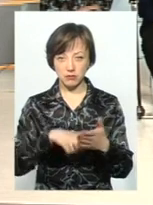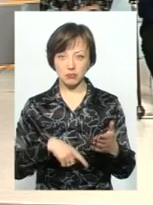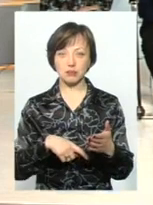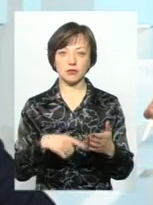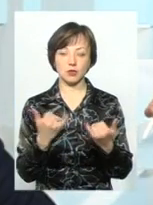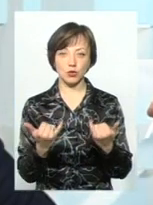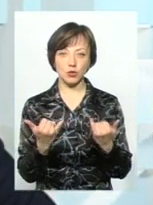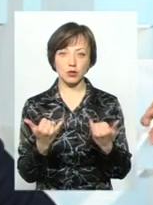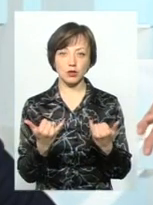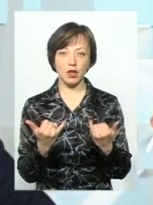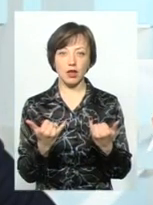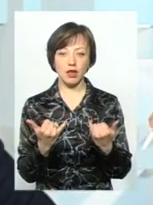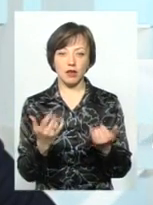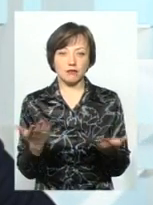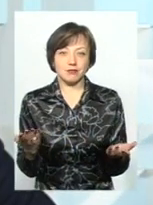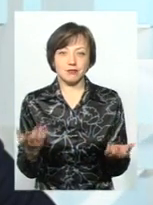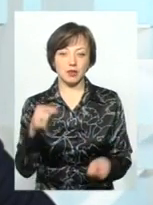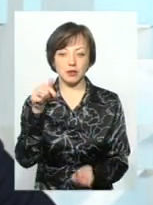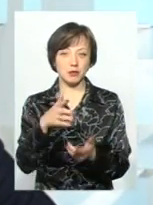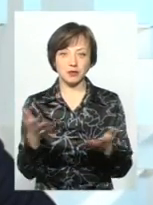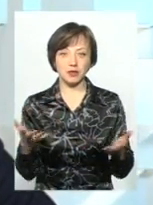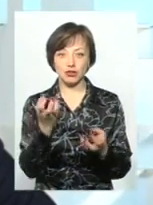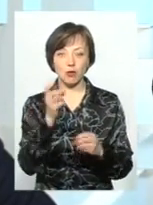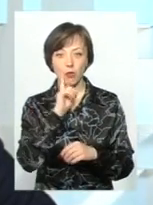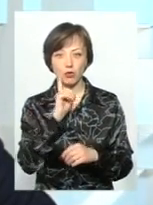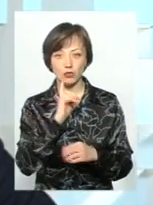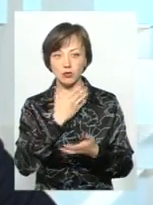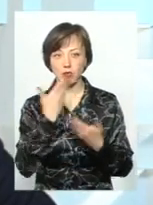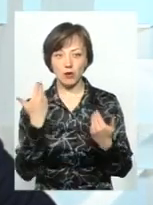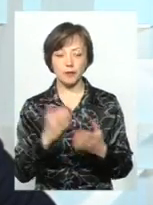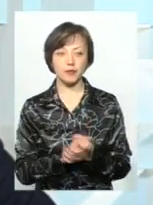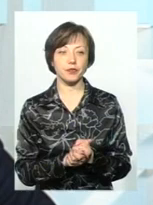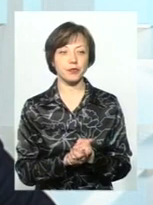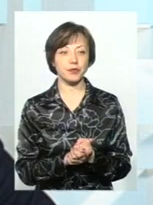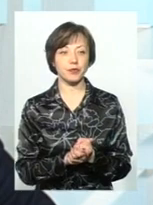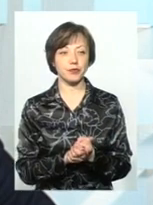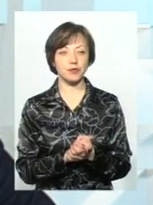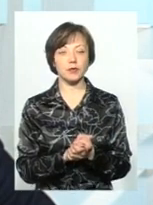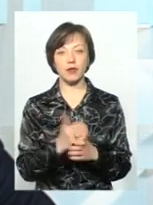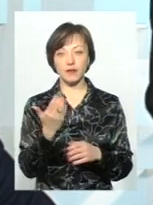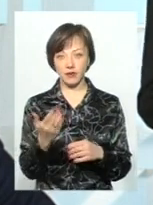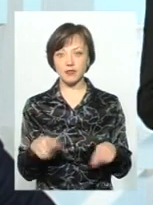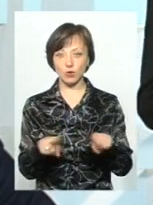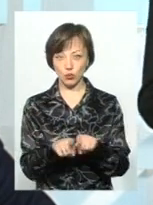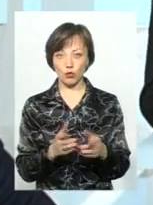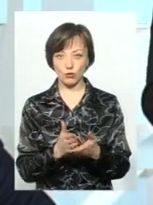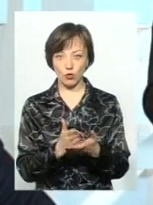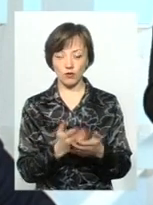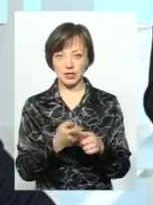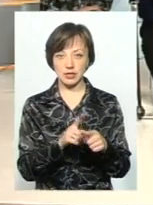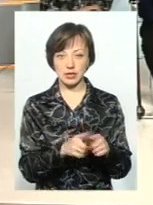ну, будемо говорити, не прижилася, не вжилася, не народилася поки що. Ось ви ж все одно обслуговуєте ці